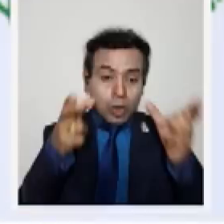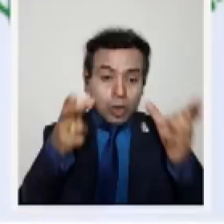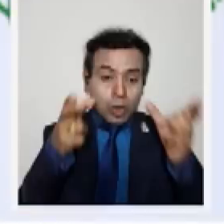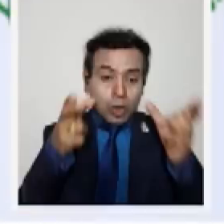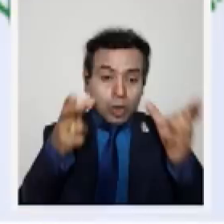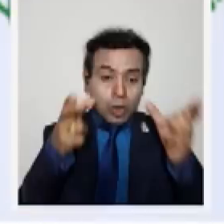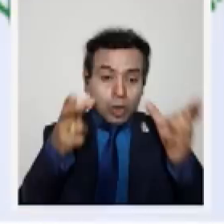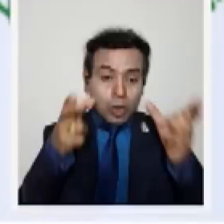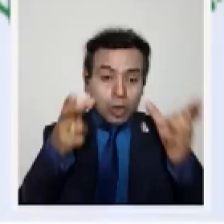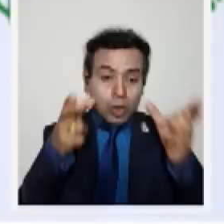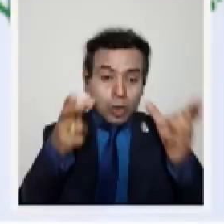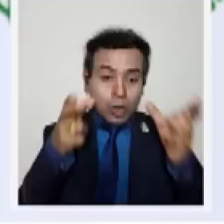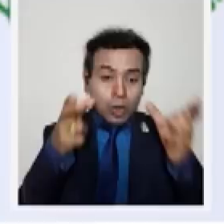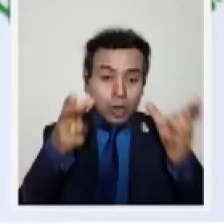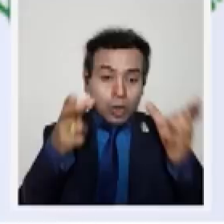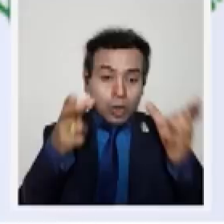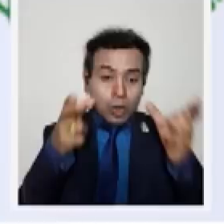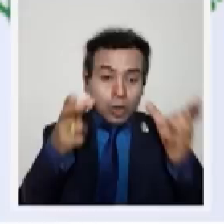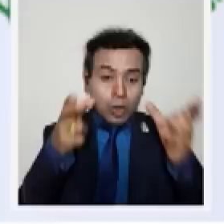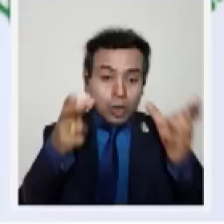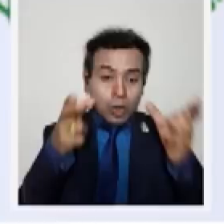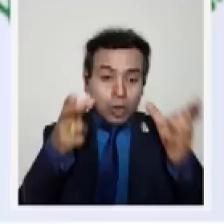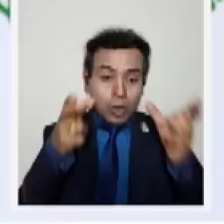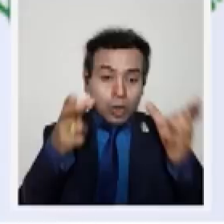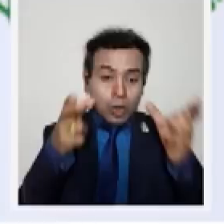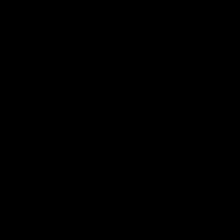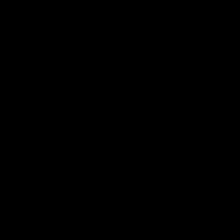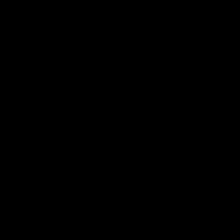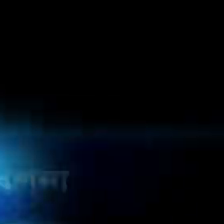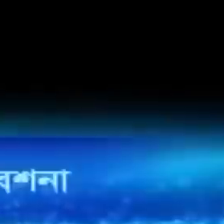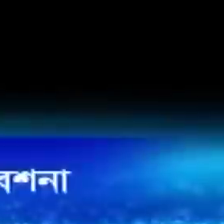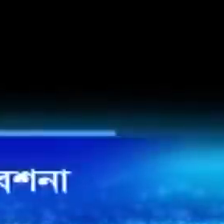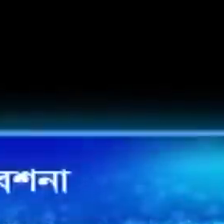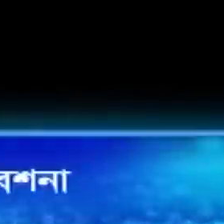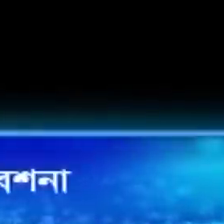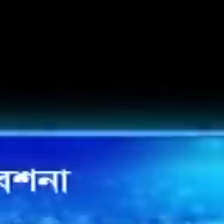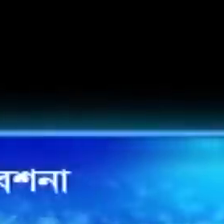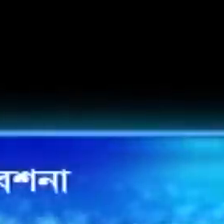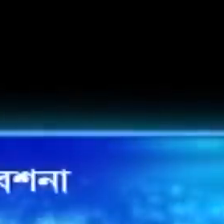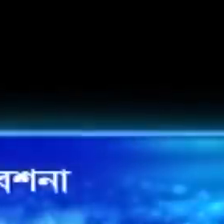ভালো থাকবেন, সুস্থ থাকবেন, দেশকে সুস্থ রাখবেন। আসসালামু আলাইকুম।